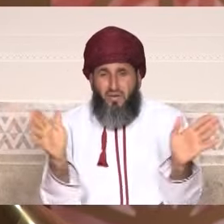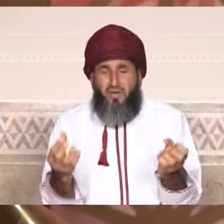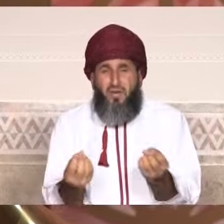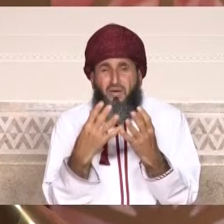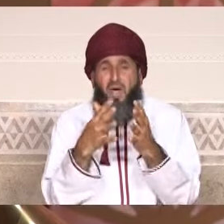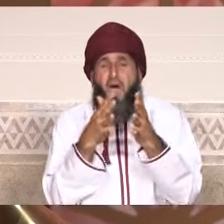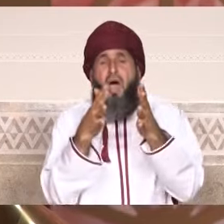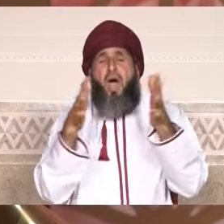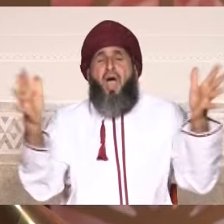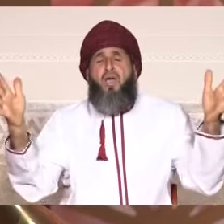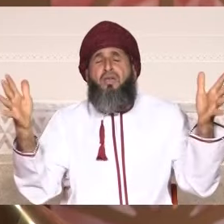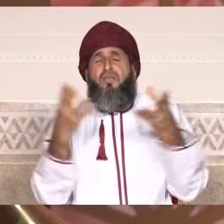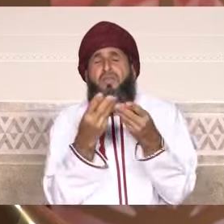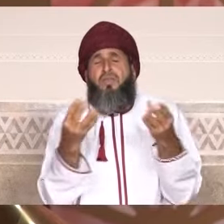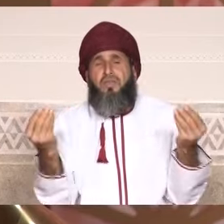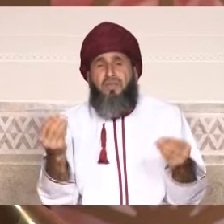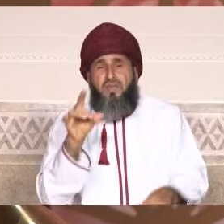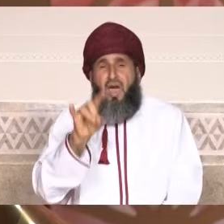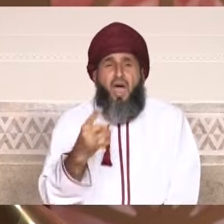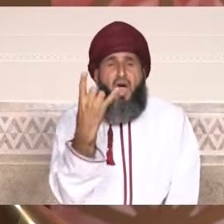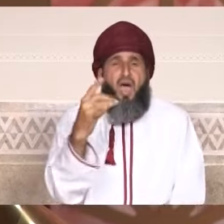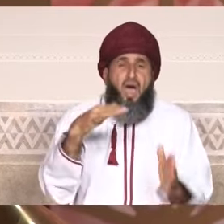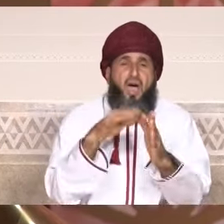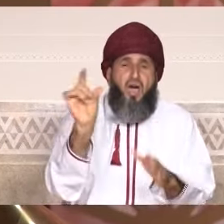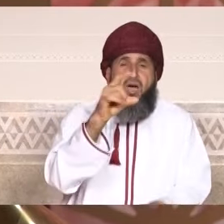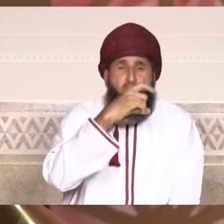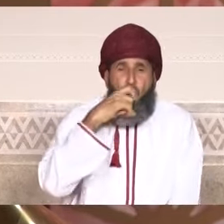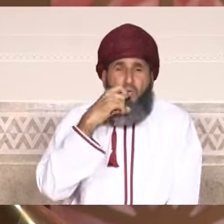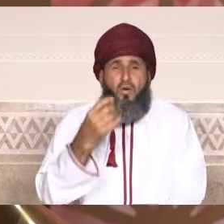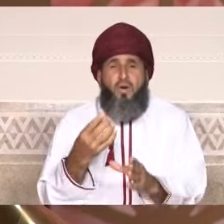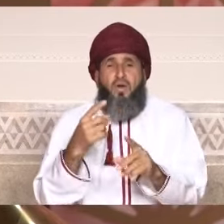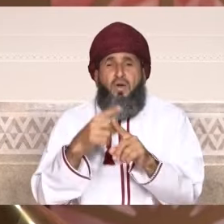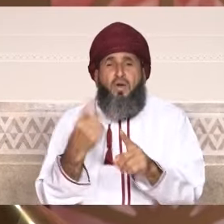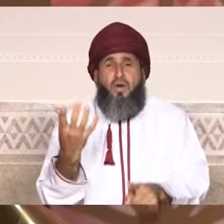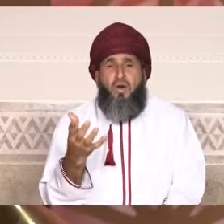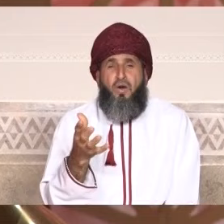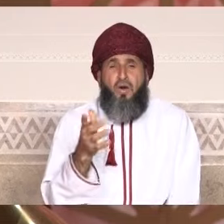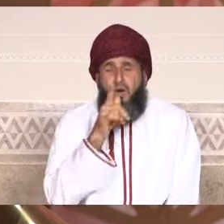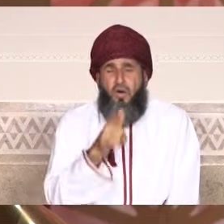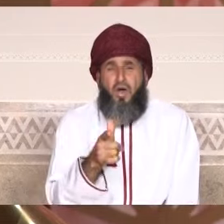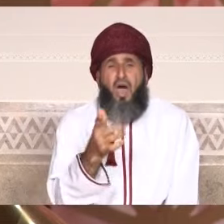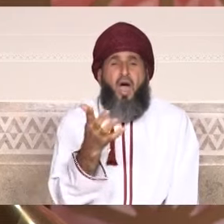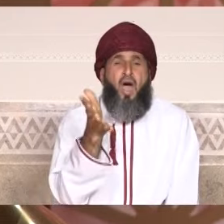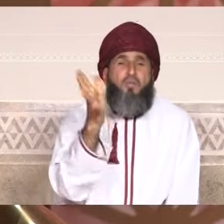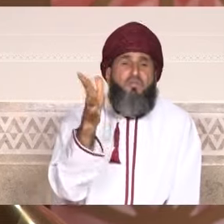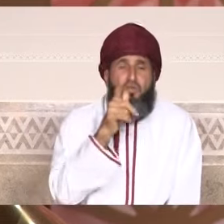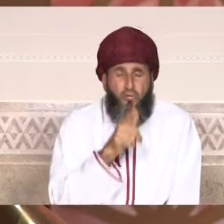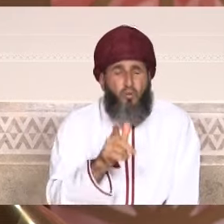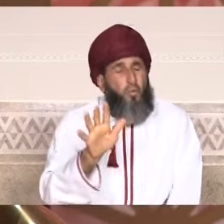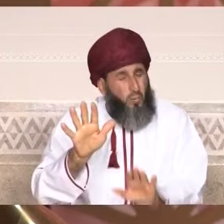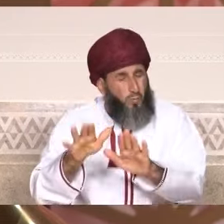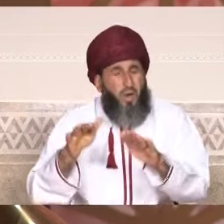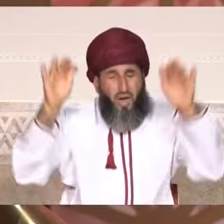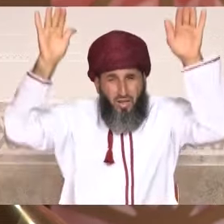من العشر الأخيرة من ليلة العشر ليالي الأخيرة، أقوال العلماء فيها أكثر، تبلغ 15 قولا ما شاء الله في